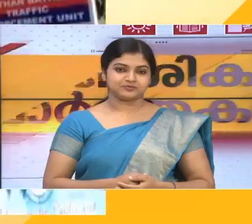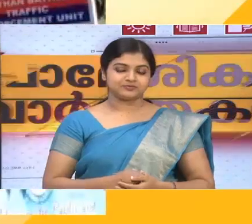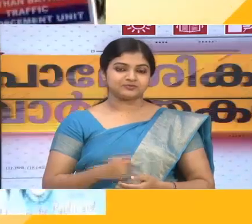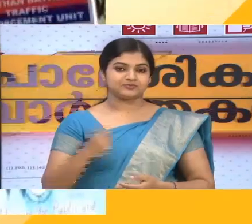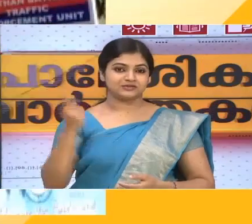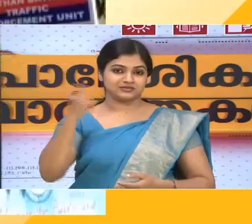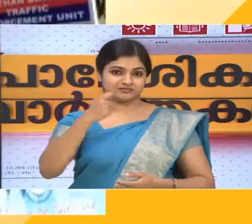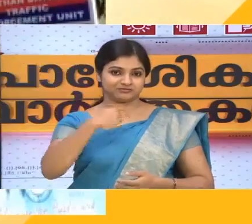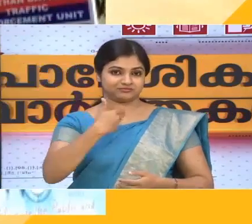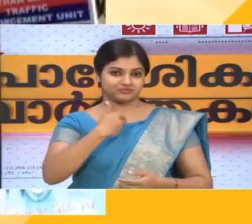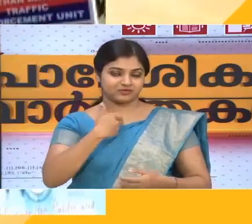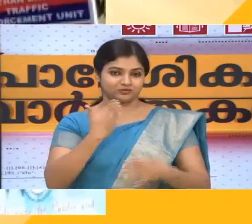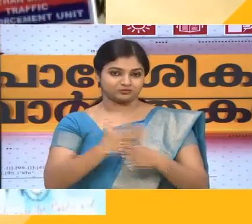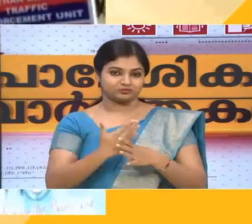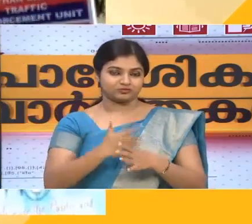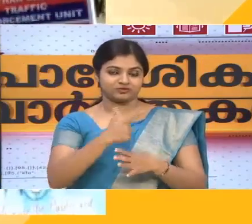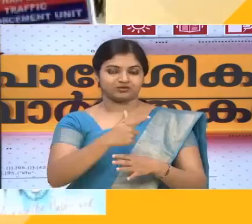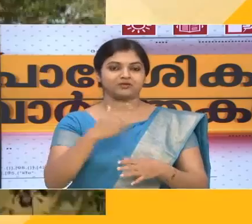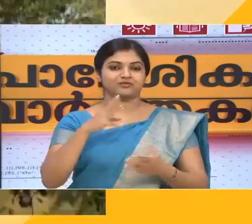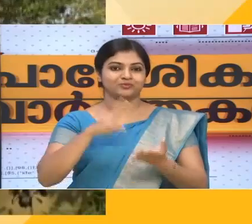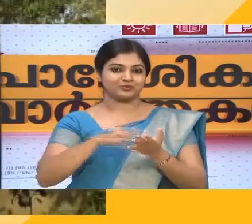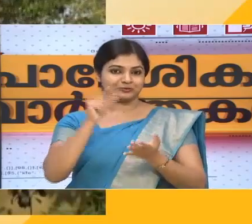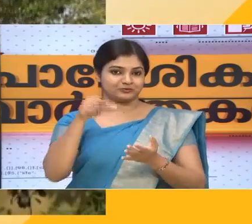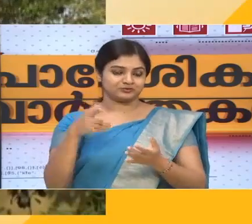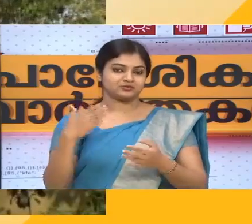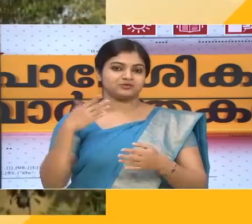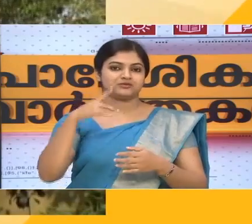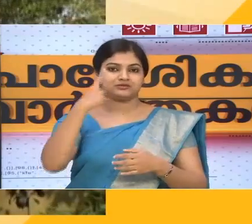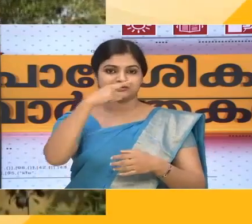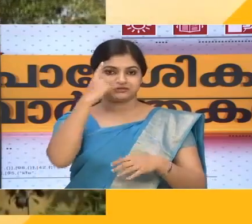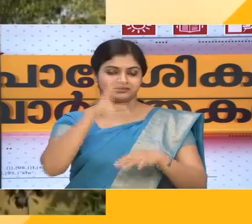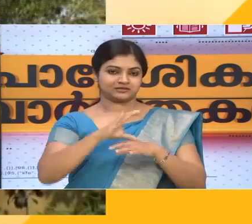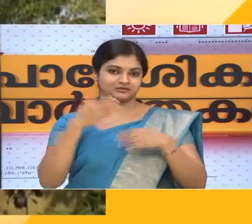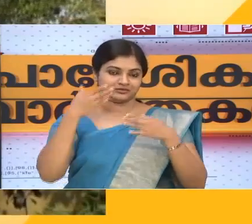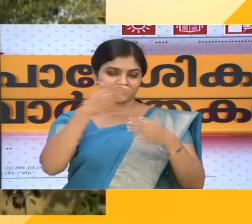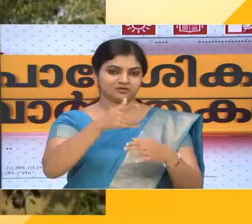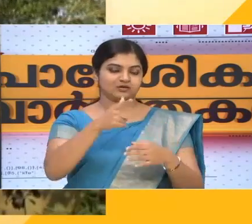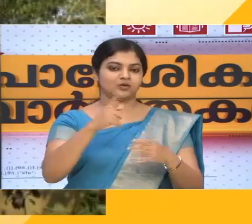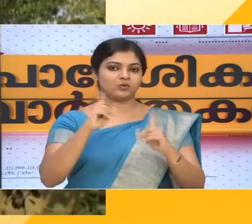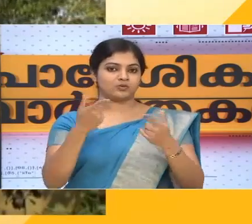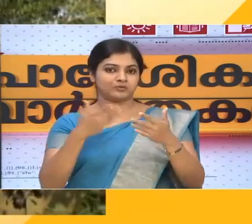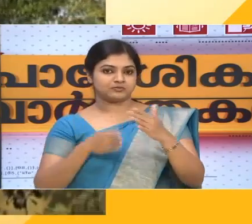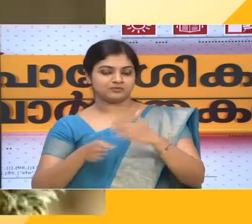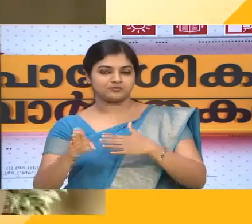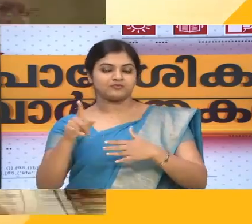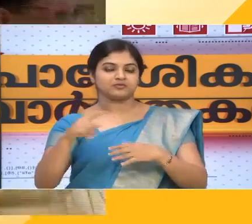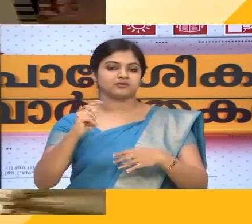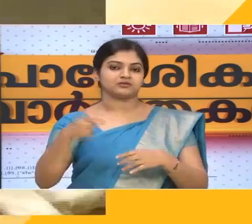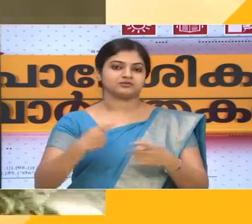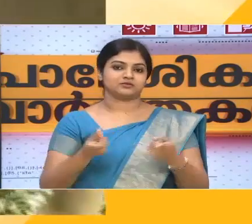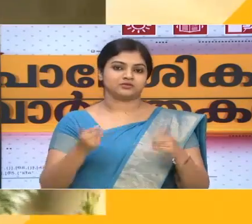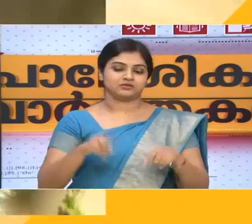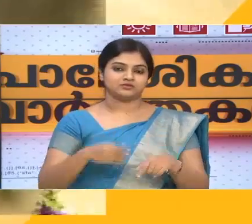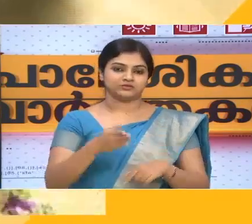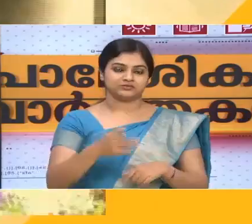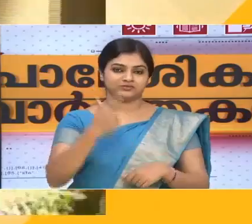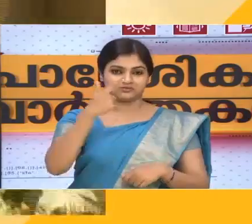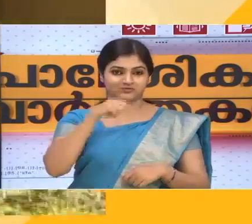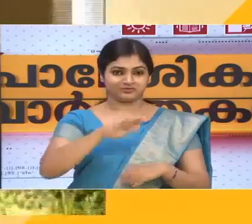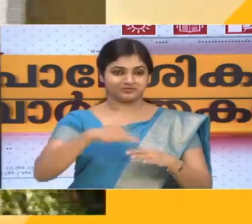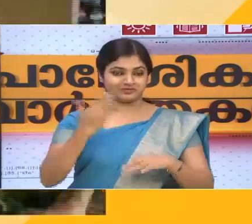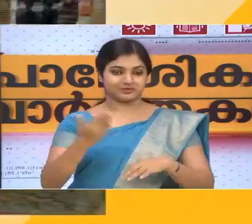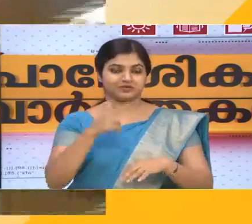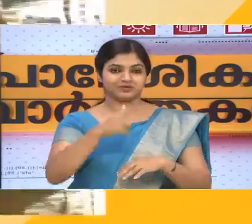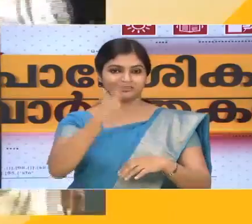ചിത്രകാരൻ എന്ന പേരിൽ പള്ളിയിലെത്തിയ മനോജ് കുമാർ വിദഗ്ധമായി പള്ളിമുറിയിൽ കടന്നുകൂടി മോഷണം നടത്തുകയായിരുന്നു. തുടർന്ന് പള്ളിയിൽ നിന്ന്